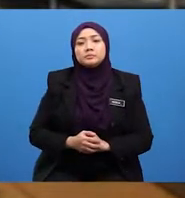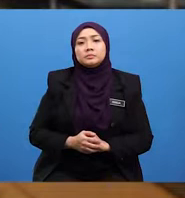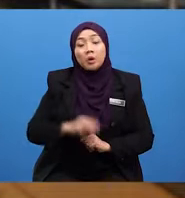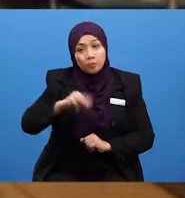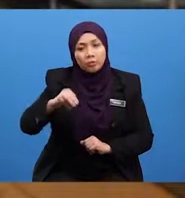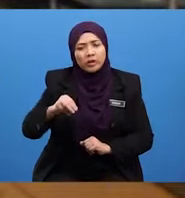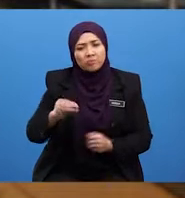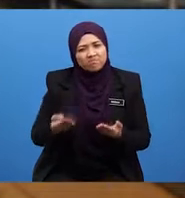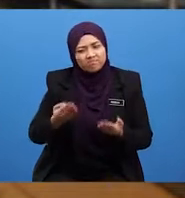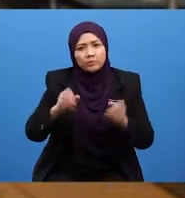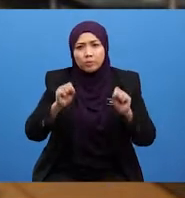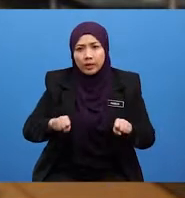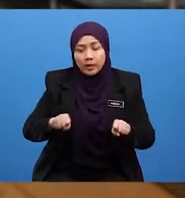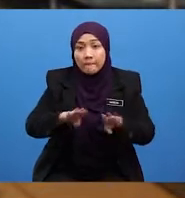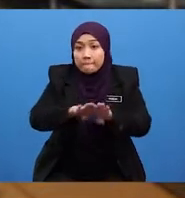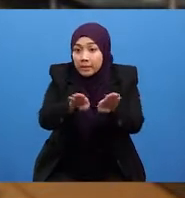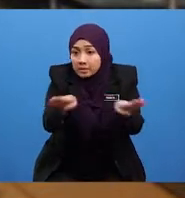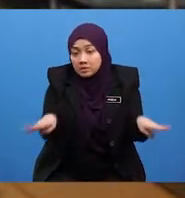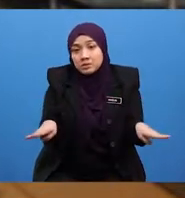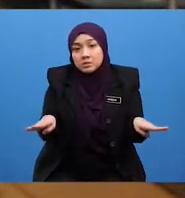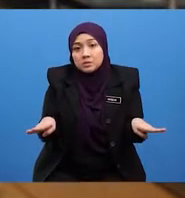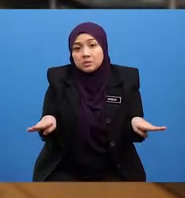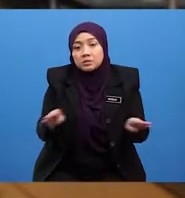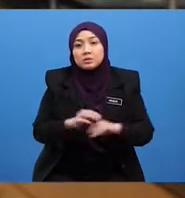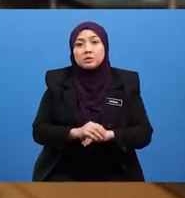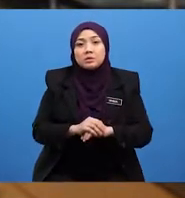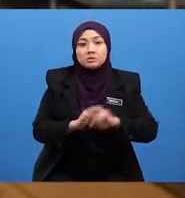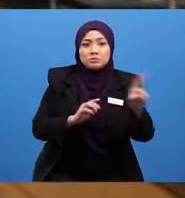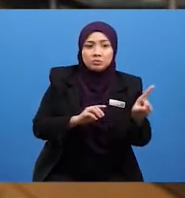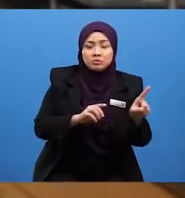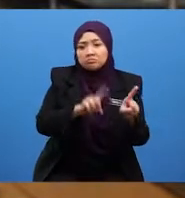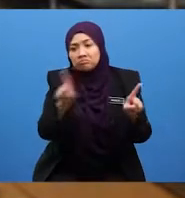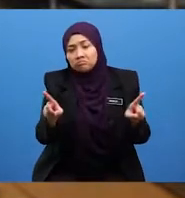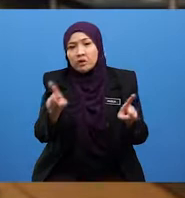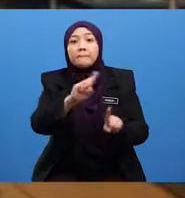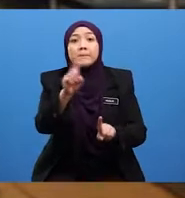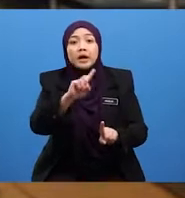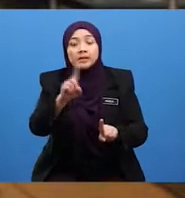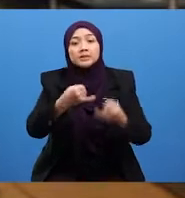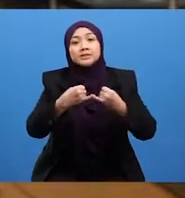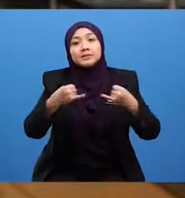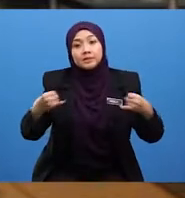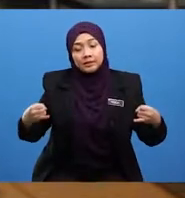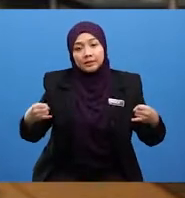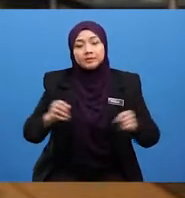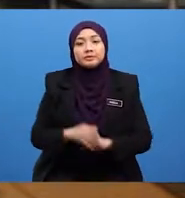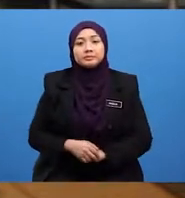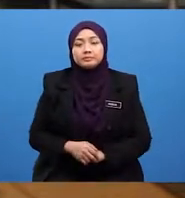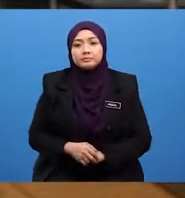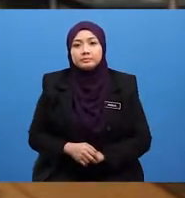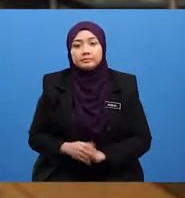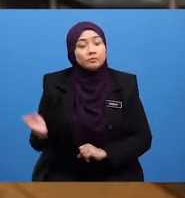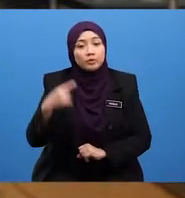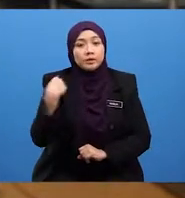membezakan termoplastik dengan plastik termoset? Baiklah, mari kita